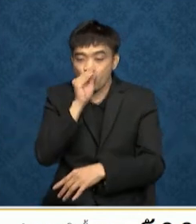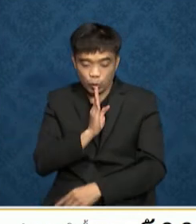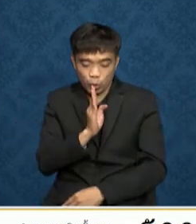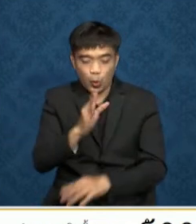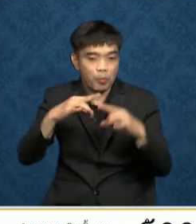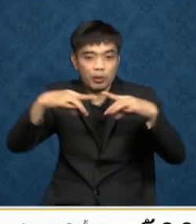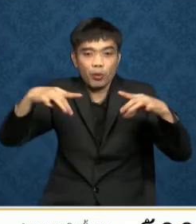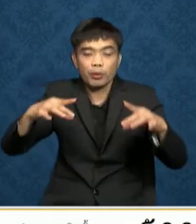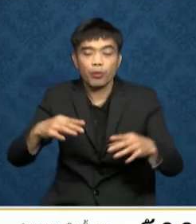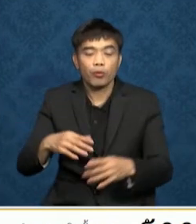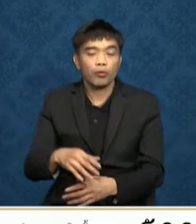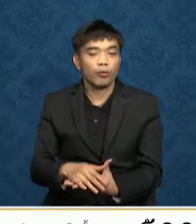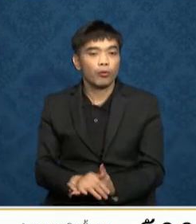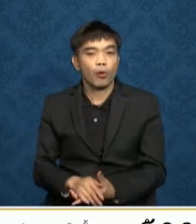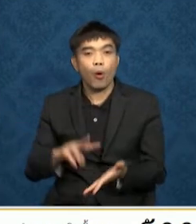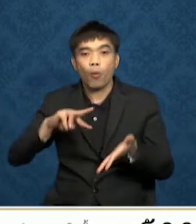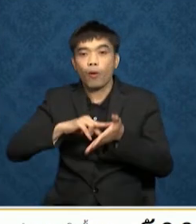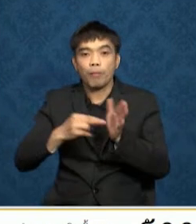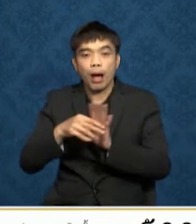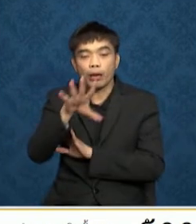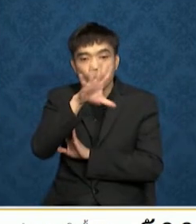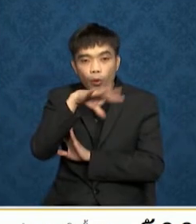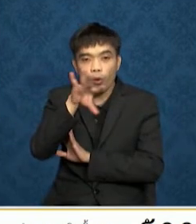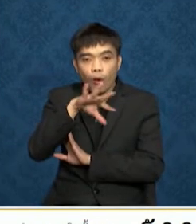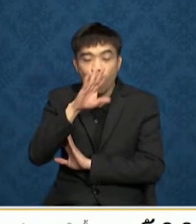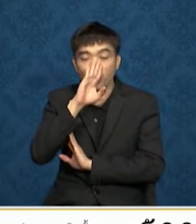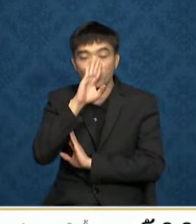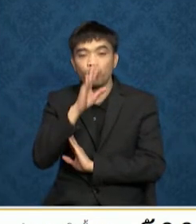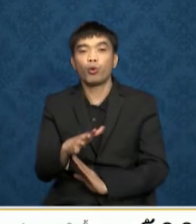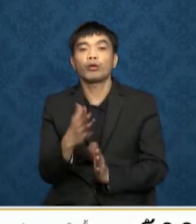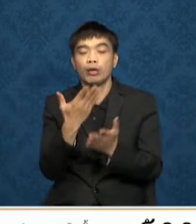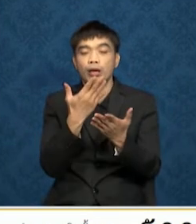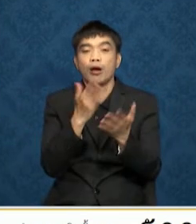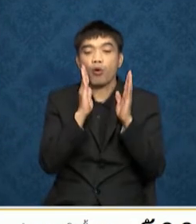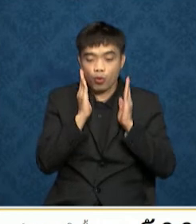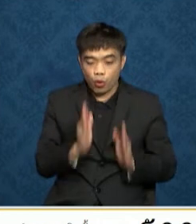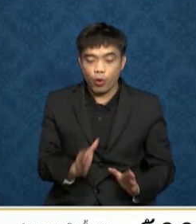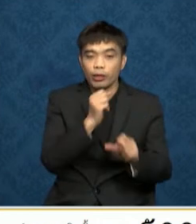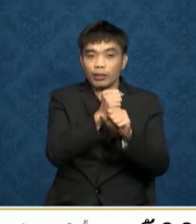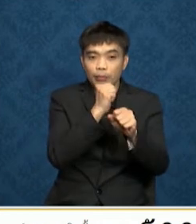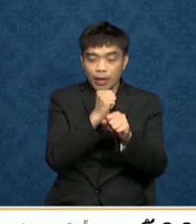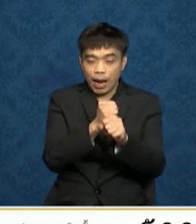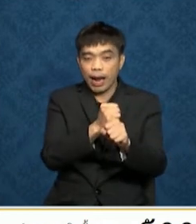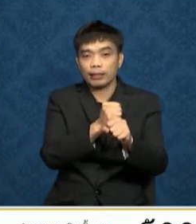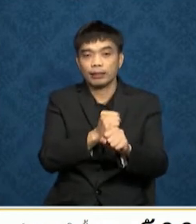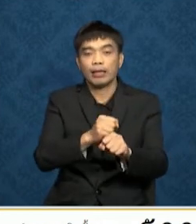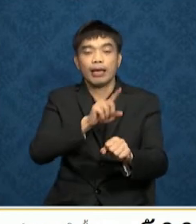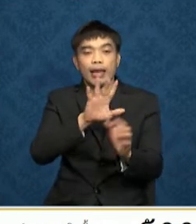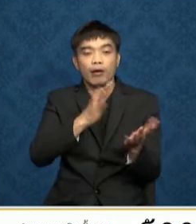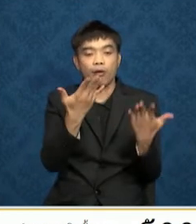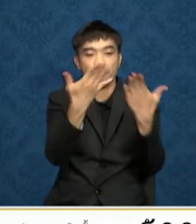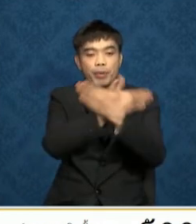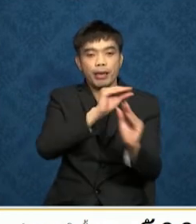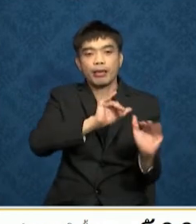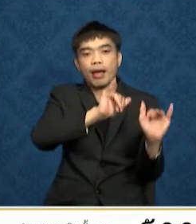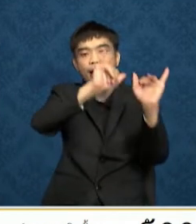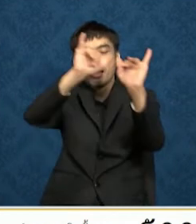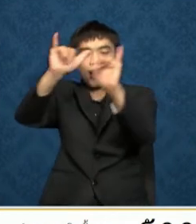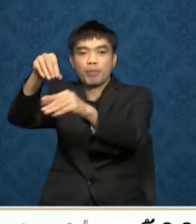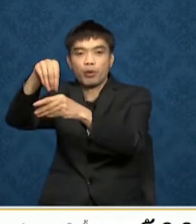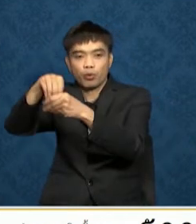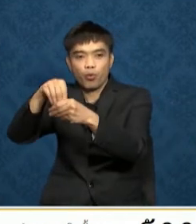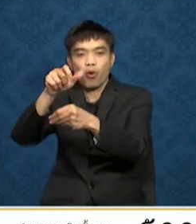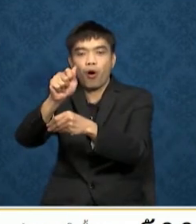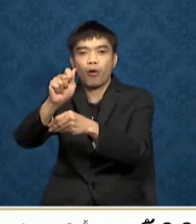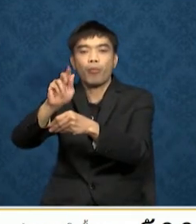ครับให้ภารกิจเมาให้คนเมาให้สิ่งที่เต้องมารับภาระเพิ่มเติมขึ้นมาแต่สุดท้ายให้เงิน